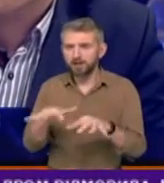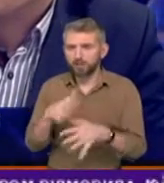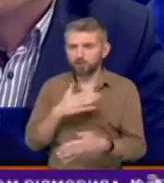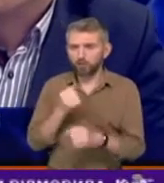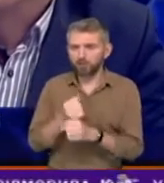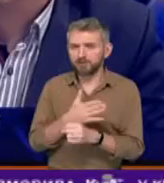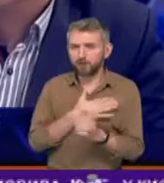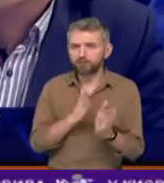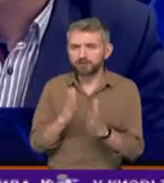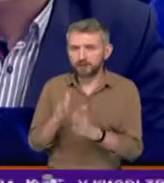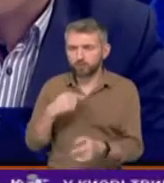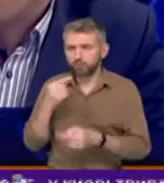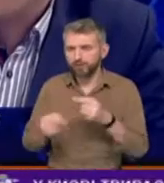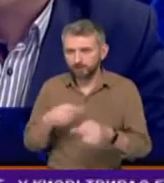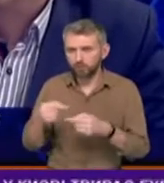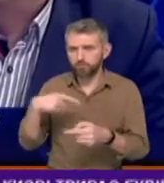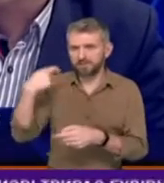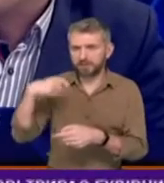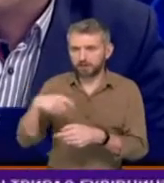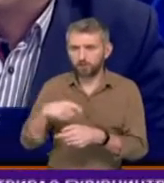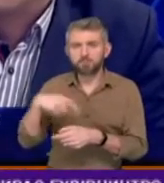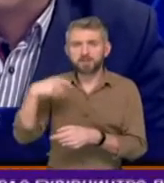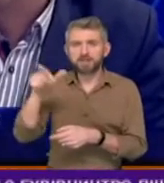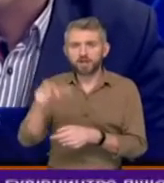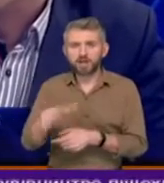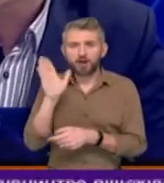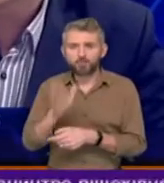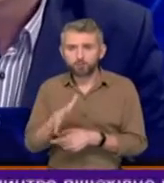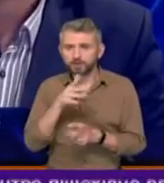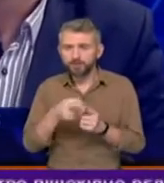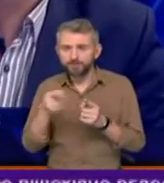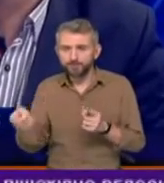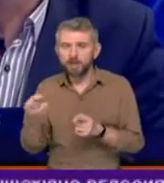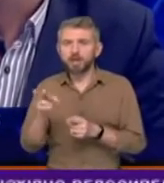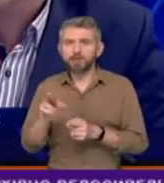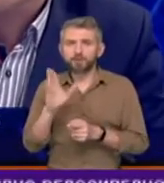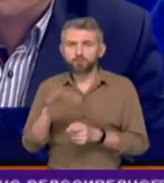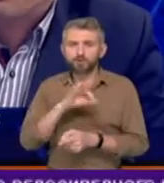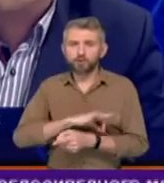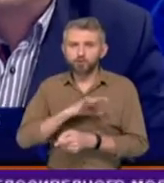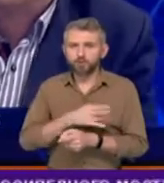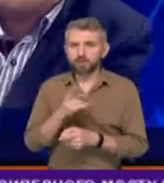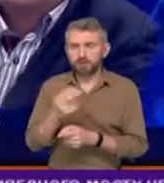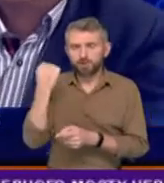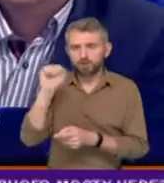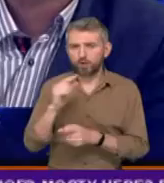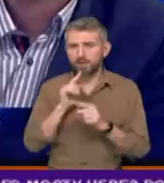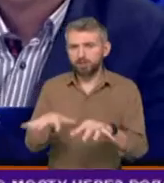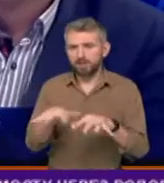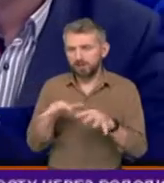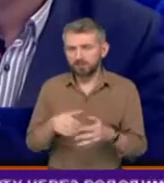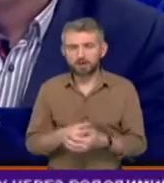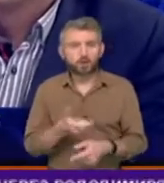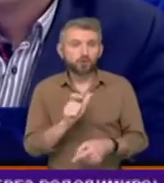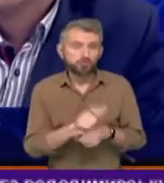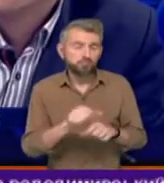постійно президентською. Тому що президента буде, ви розумієте, медовий місяць, який він використовуватиме для перемоги, для використовувати на перемогу на парламенті. Прошу. Да. Дуже